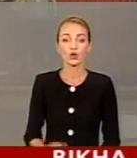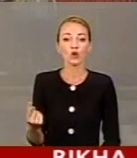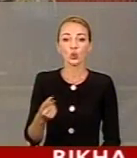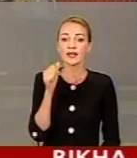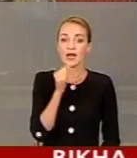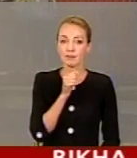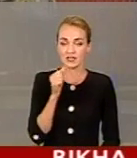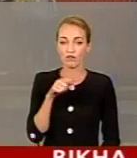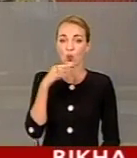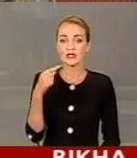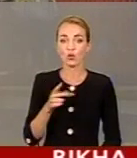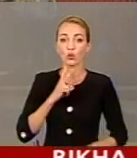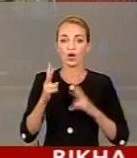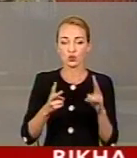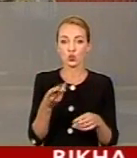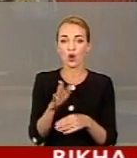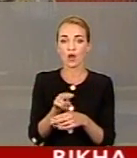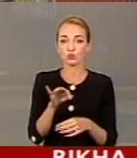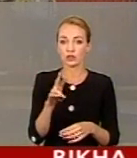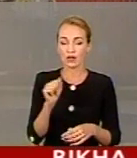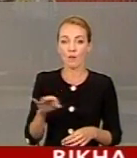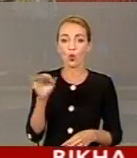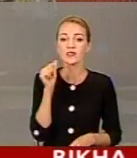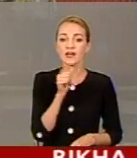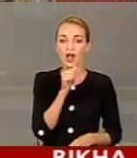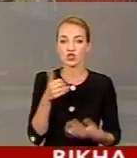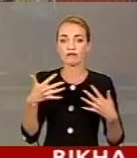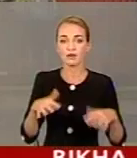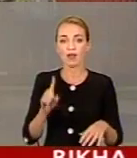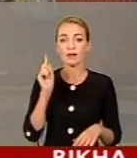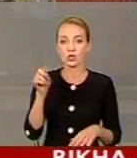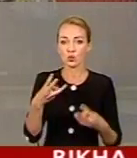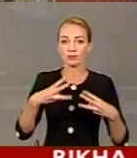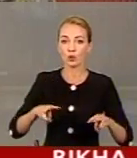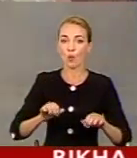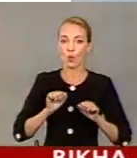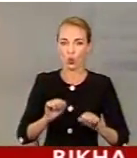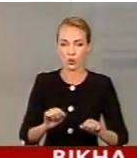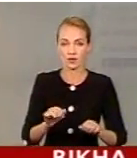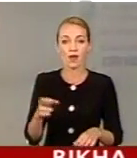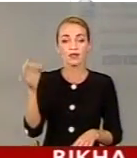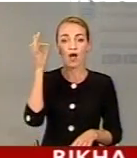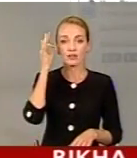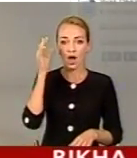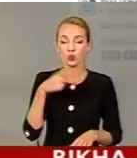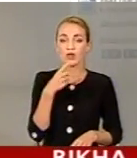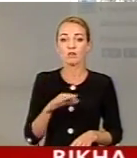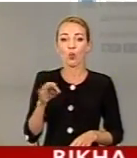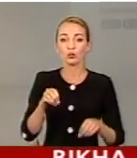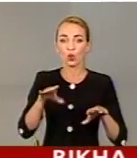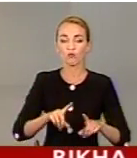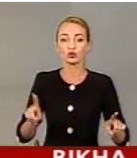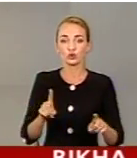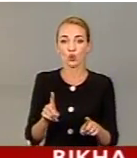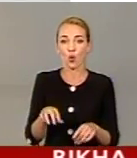Жодних таємниць. У Росії оскаржують указ Путіна про засекречення втрат тамтешнього Міноборони. Я нагадаю, йдеться про постанову,